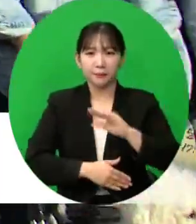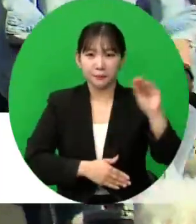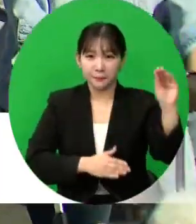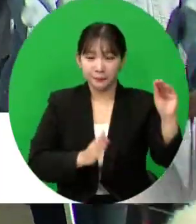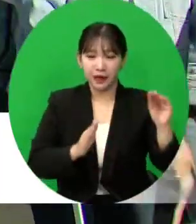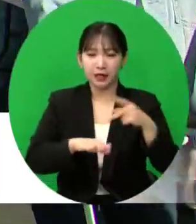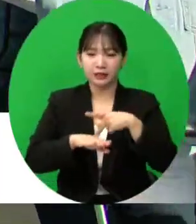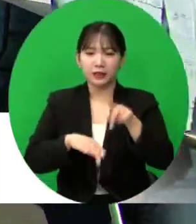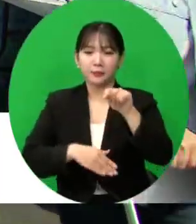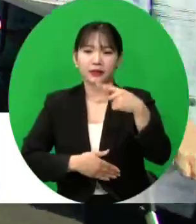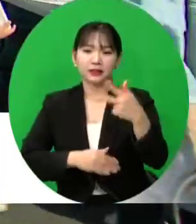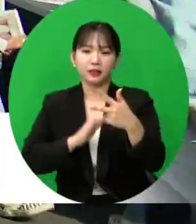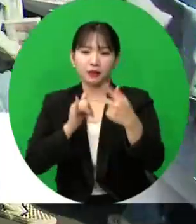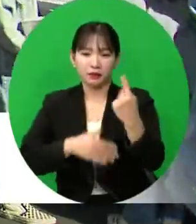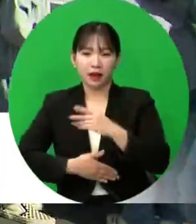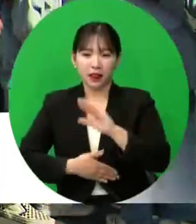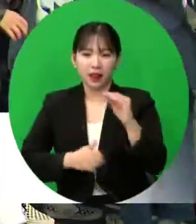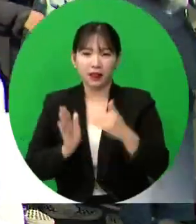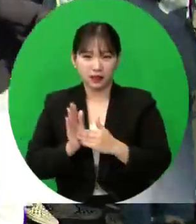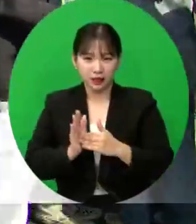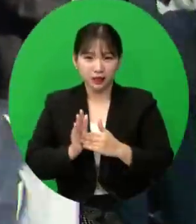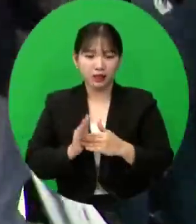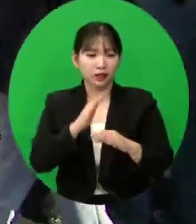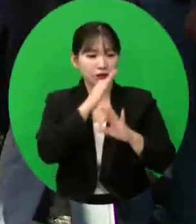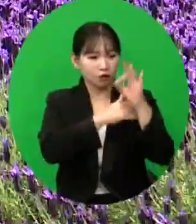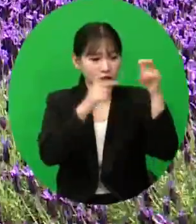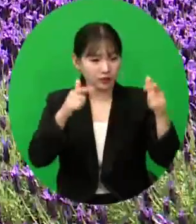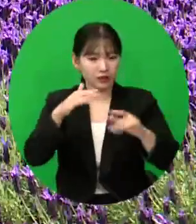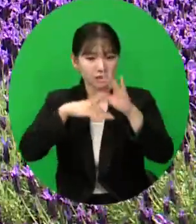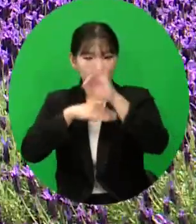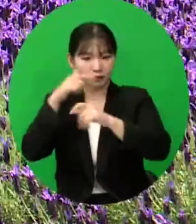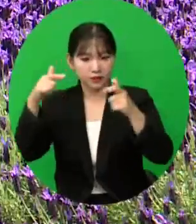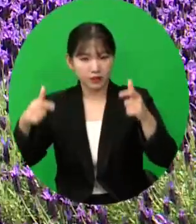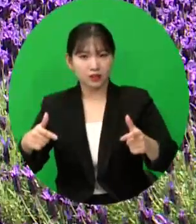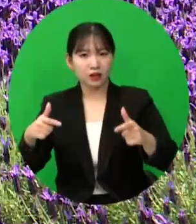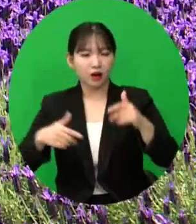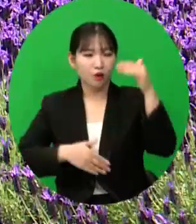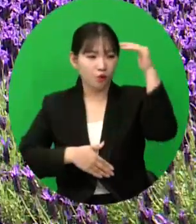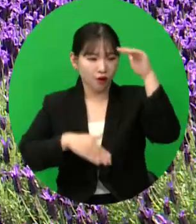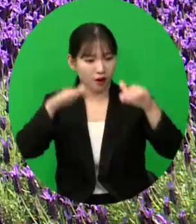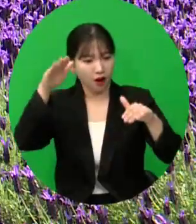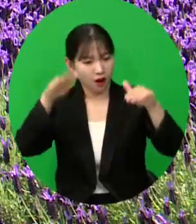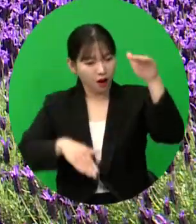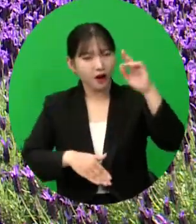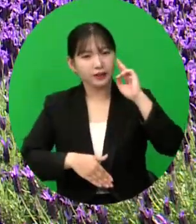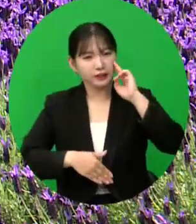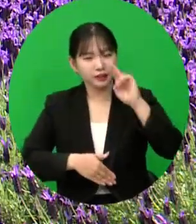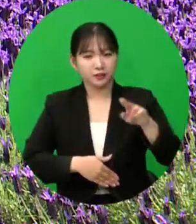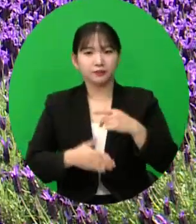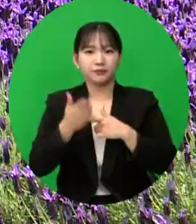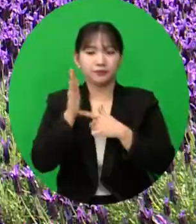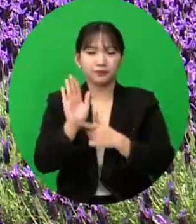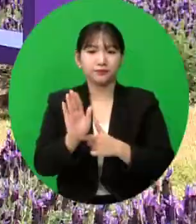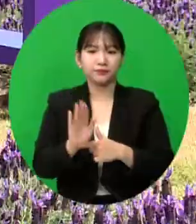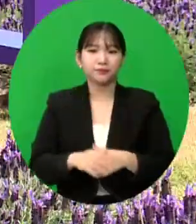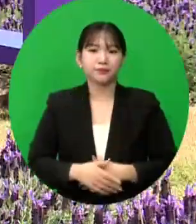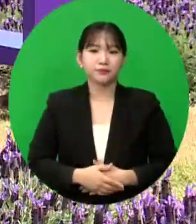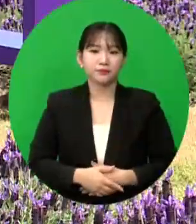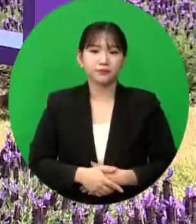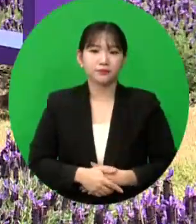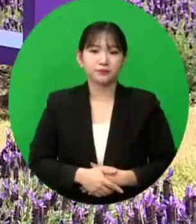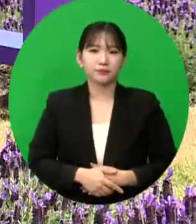신군 1천여명에 그쳐 동북권과 서부권의 관광수요 격차 가 심각한 수준인 것으로